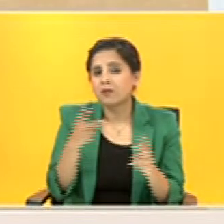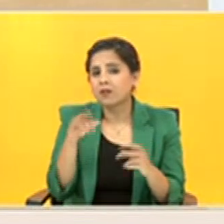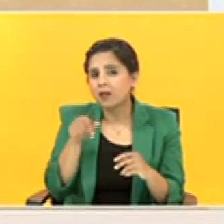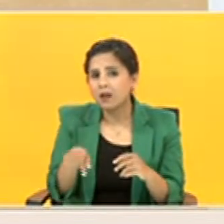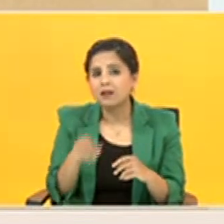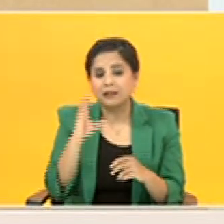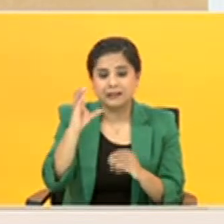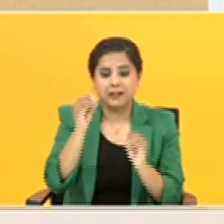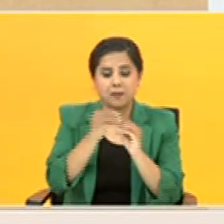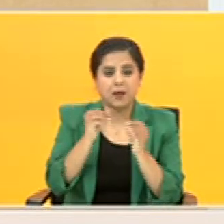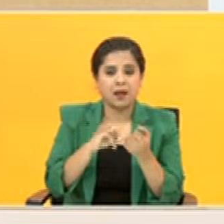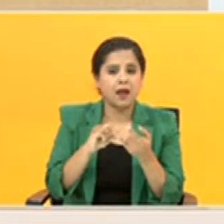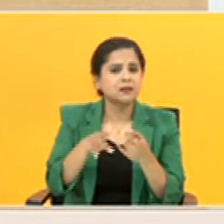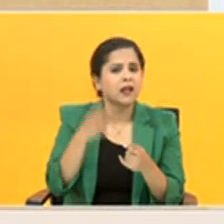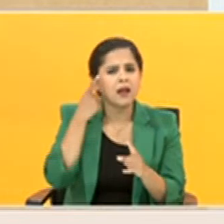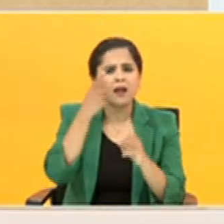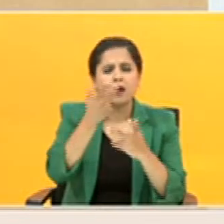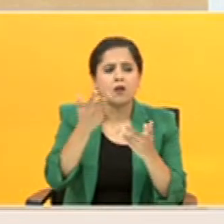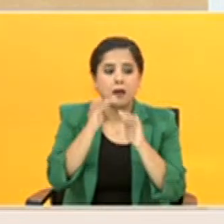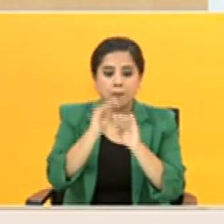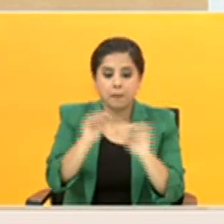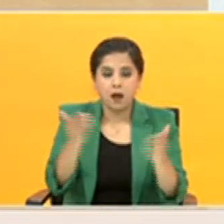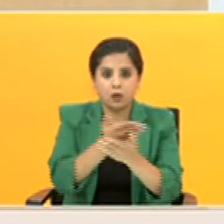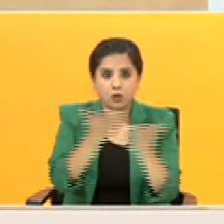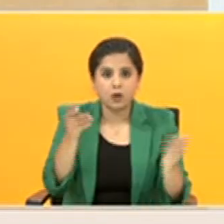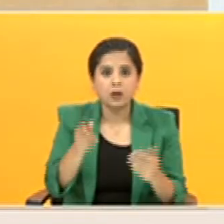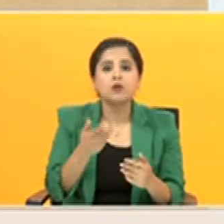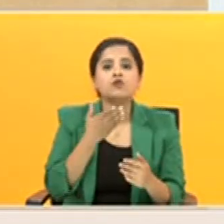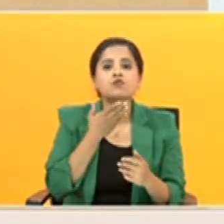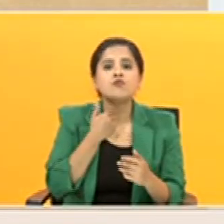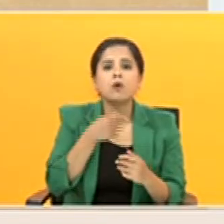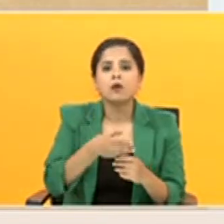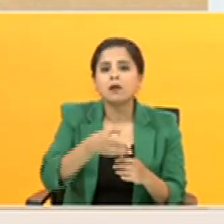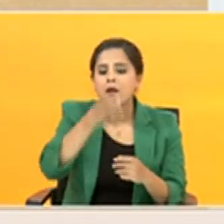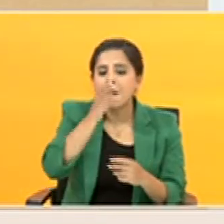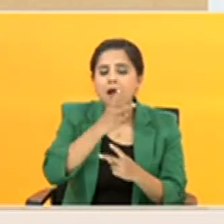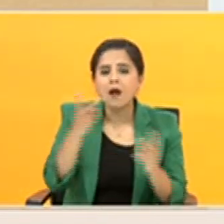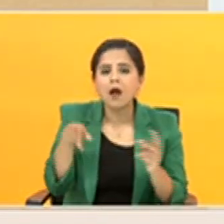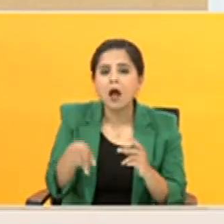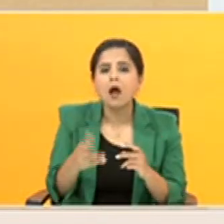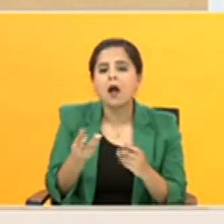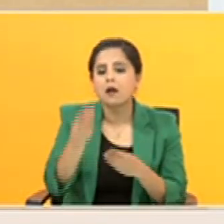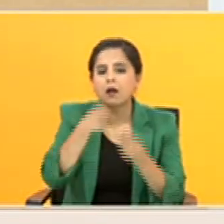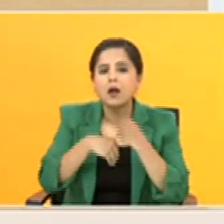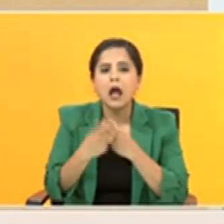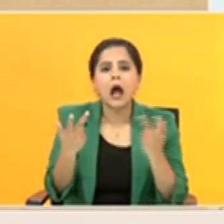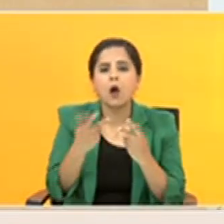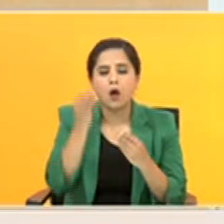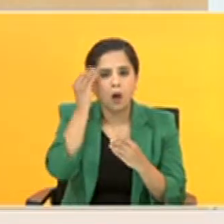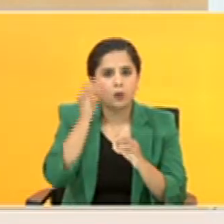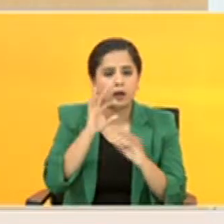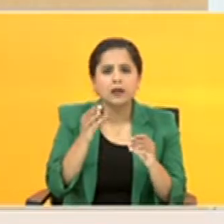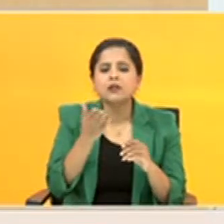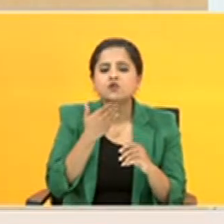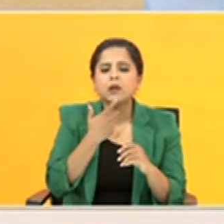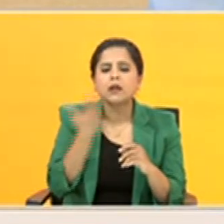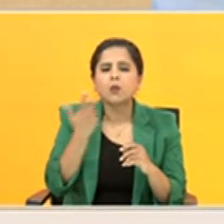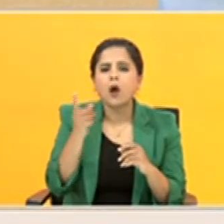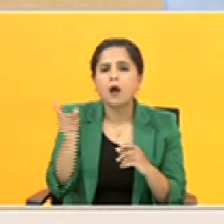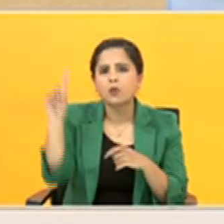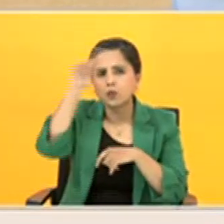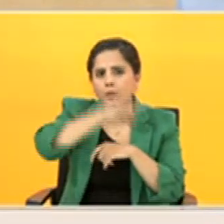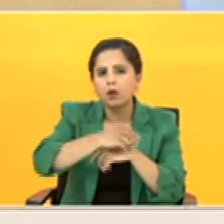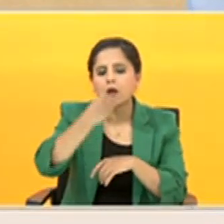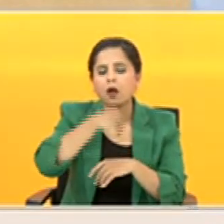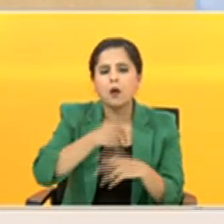पहल का उद्देश्य है बच्चों को उनके शुगर इंटेक के प्रति जागरूक करना। कितनी चीनी लेनी चाहिए